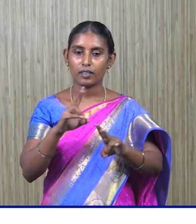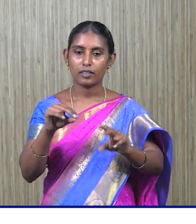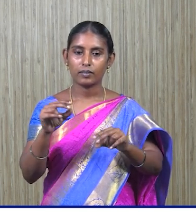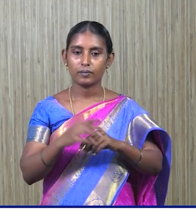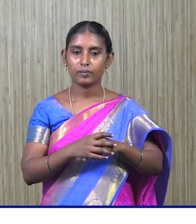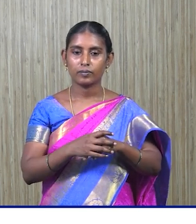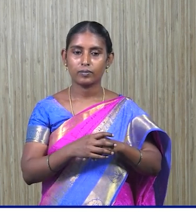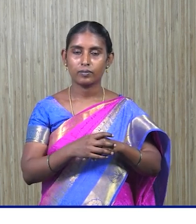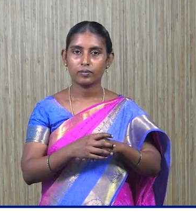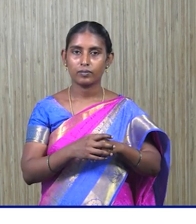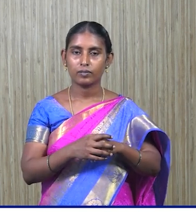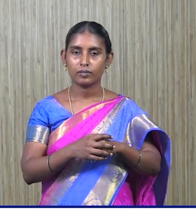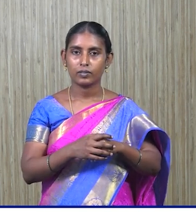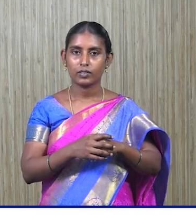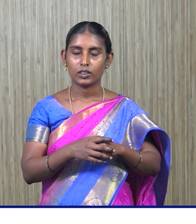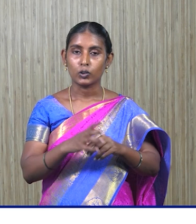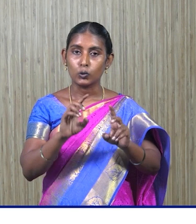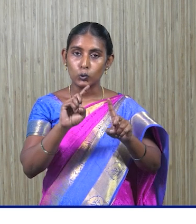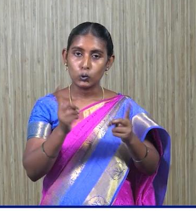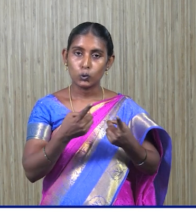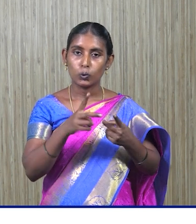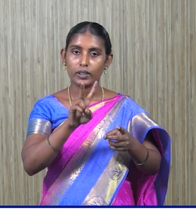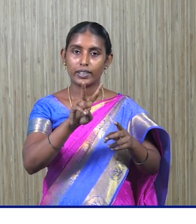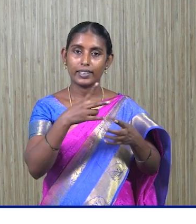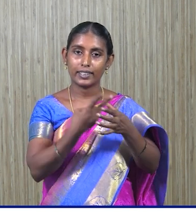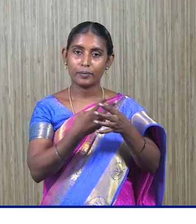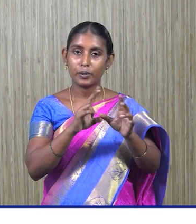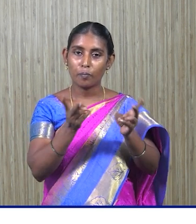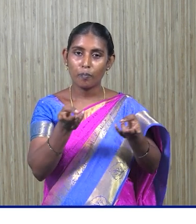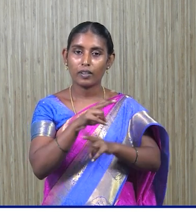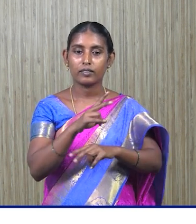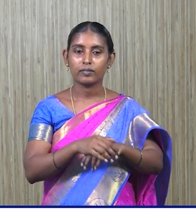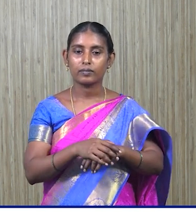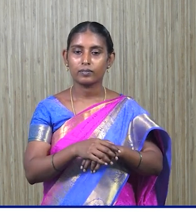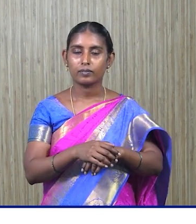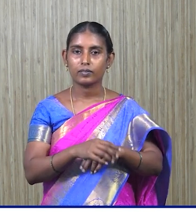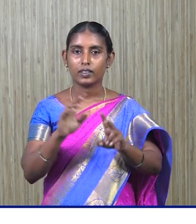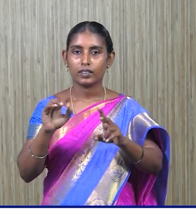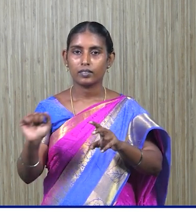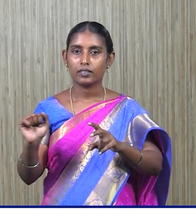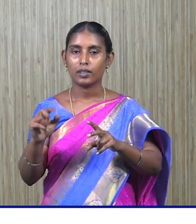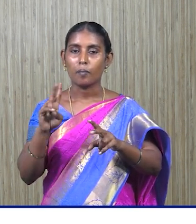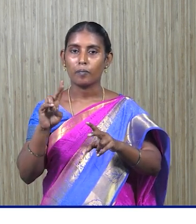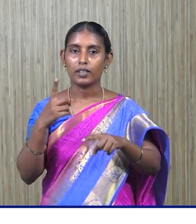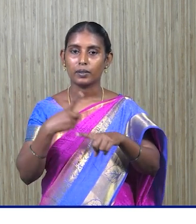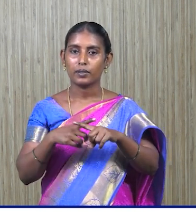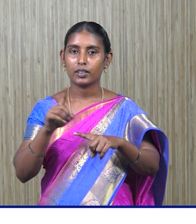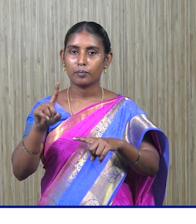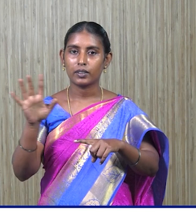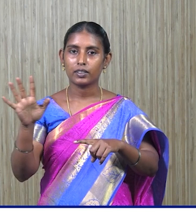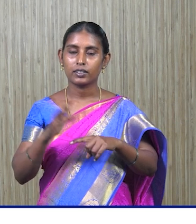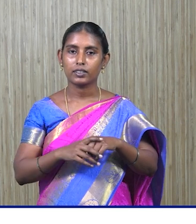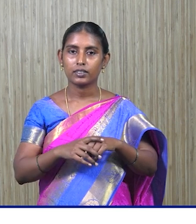சேர்ப்பு பண்புல அதான் நம்ம கவனிக்க வேண்டும். ஜோடியை மட்டும் மாற்றிக்கொள்கின்றோம். இப்போ ஈக்குவல் டு வலதுபுறம் என்ன பண்ணுறோம் நம்ம?